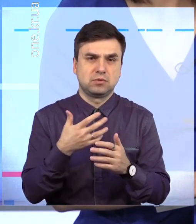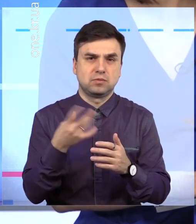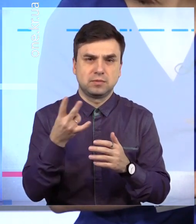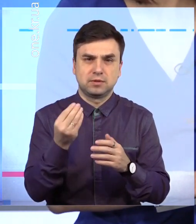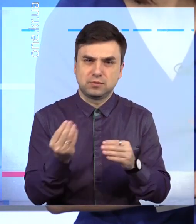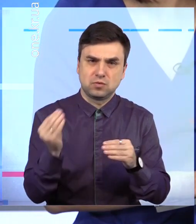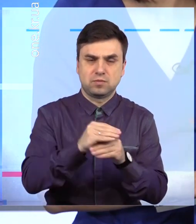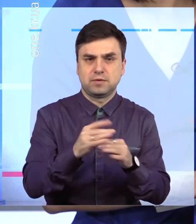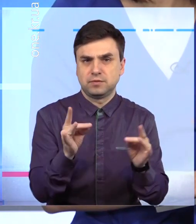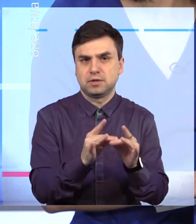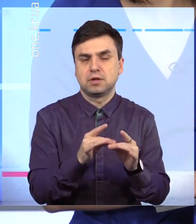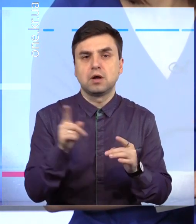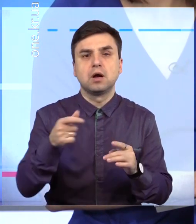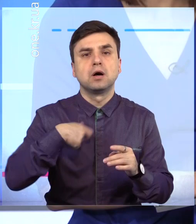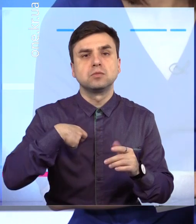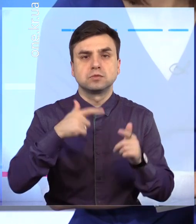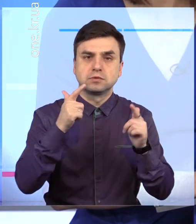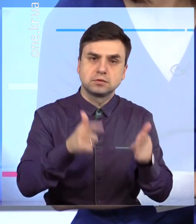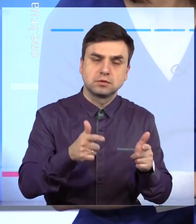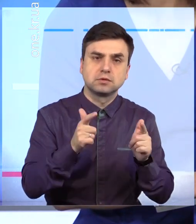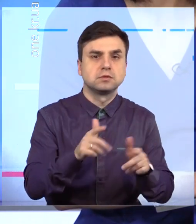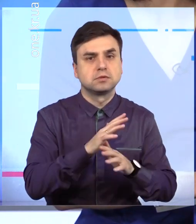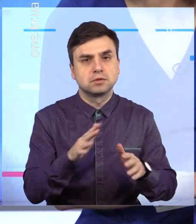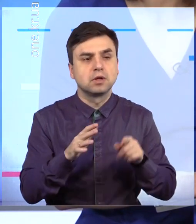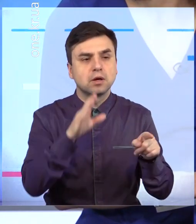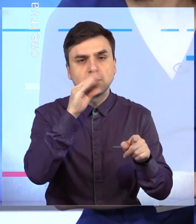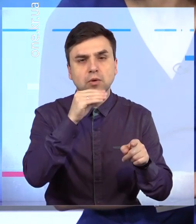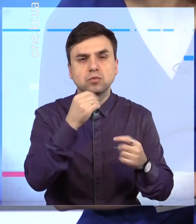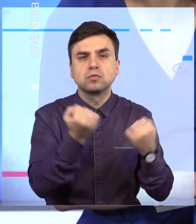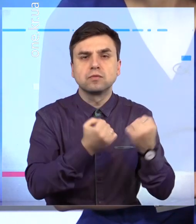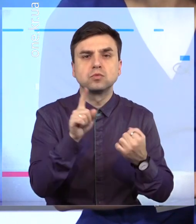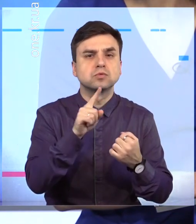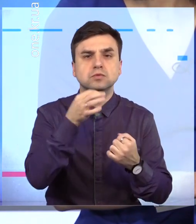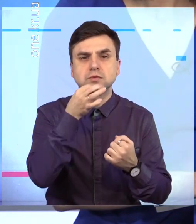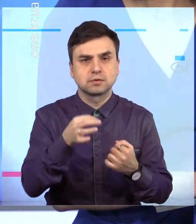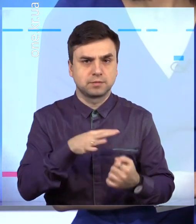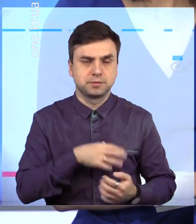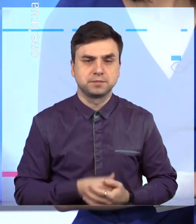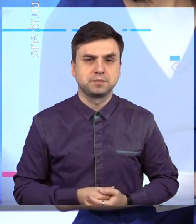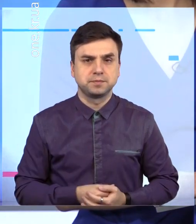депутати таке прошення? Та що говорять самі маршрутники? Дізнаєтеся з наступного сюжету.